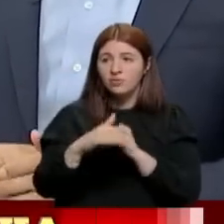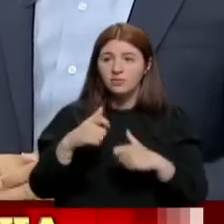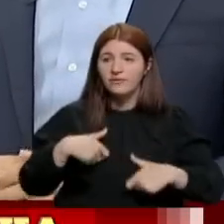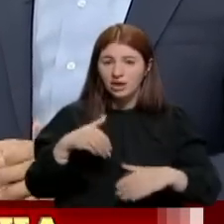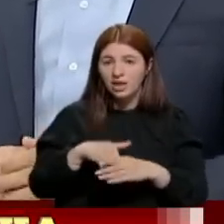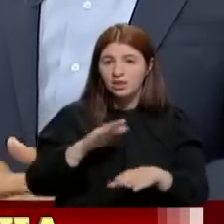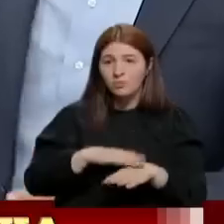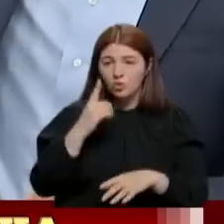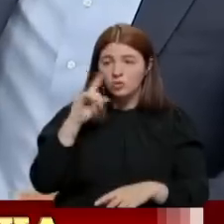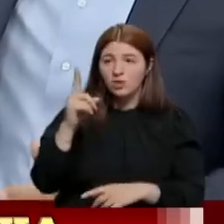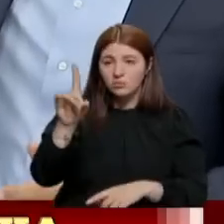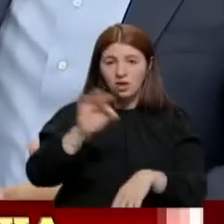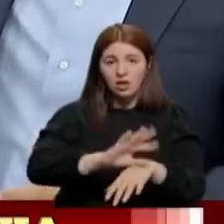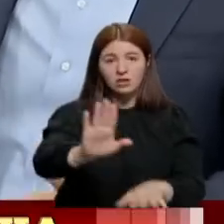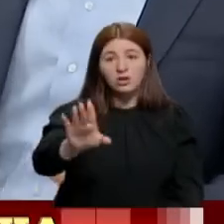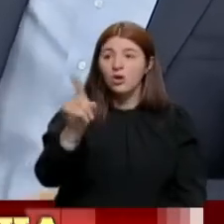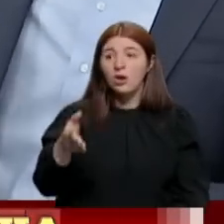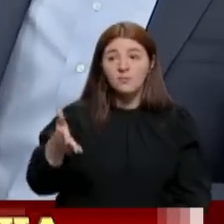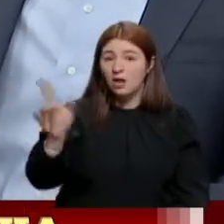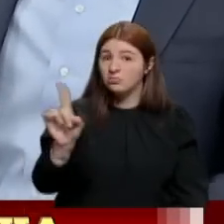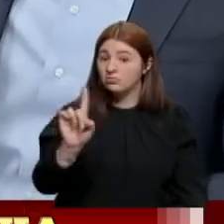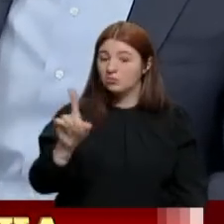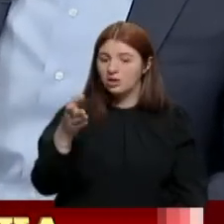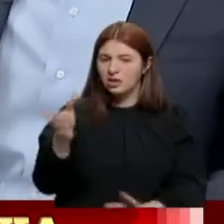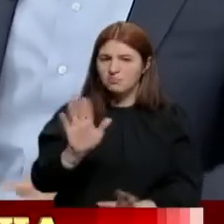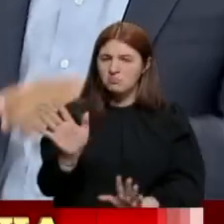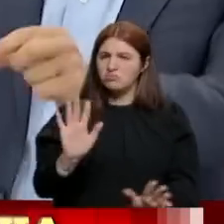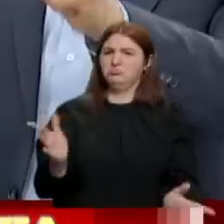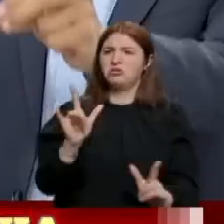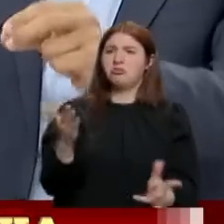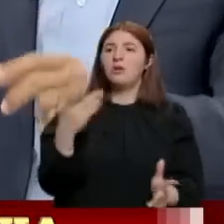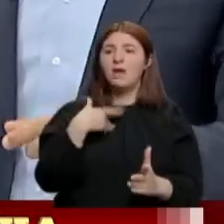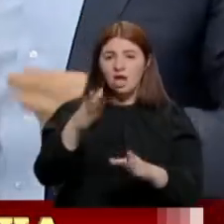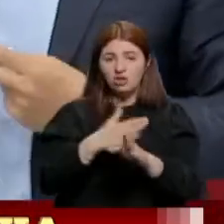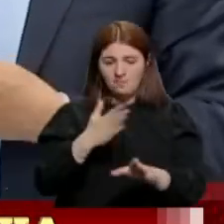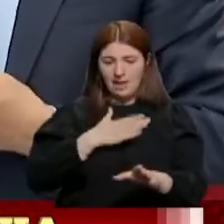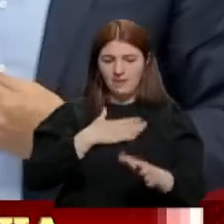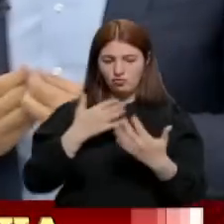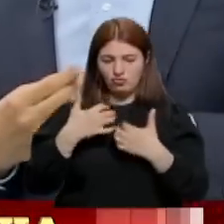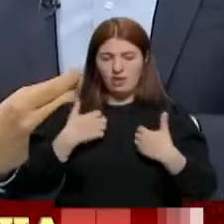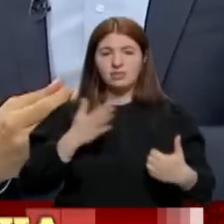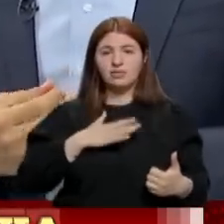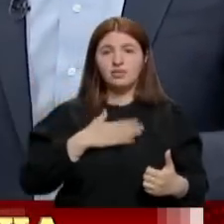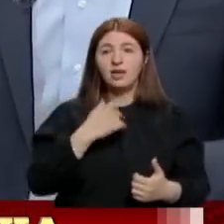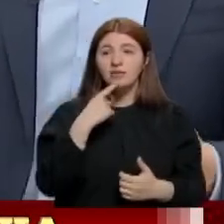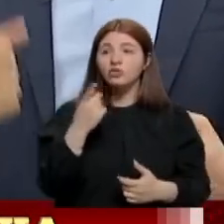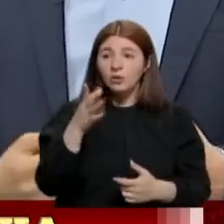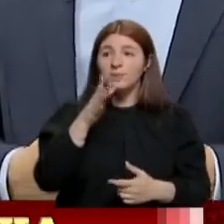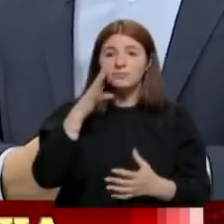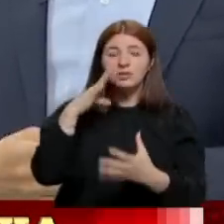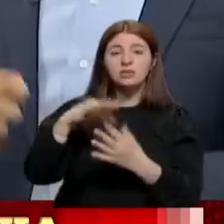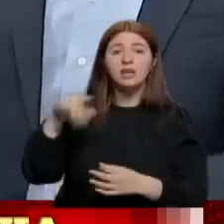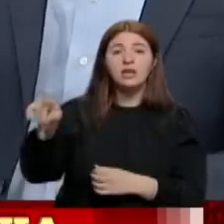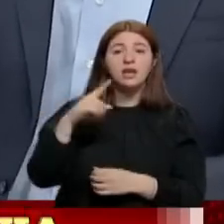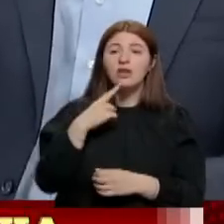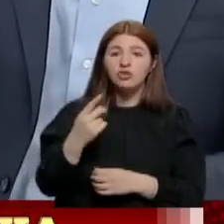vekilleri ne yapar, hükümet ne yapar? Bir dakika der. O binaya girmenize gerek yok. Sizin eşyalarınız benim güvencemde der. Niye? Çünkü bilim insanları ne